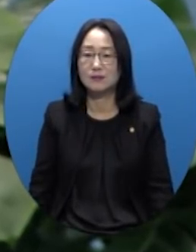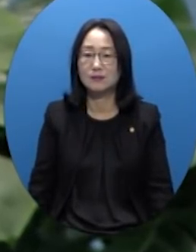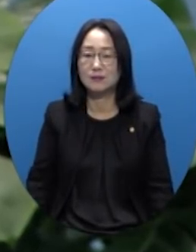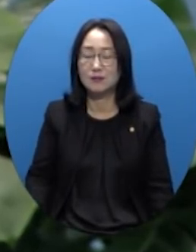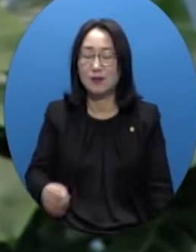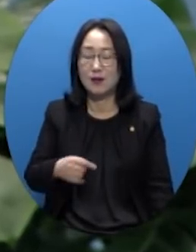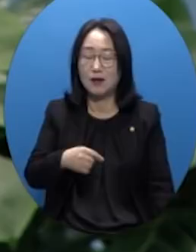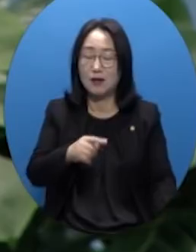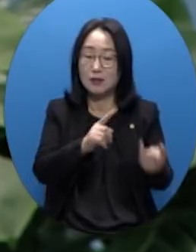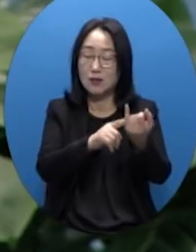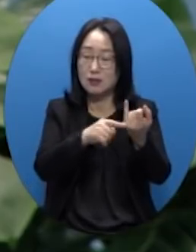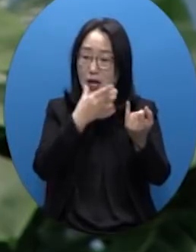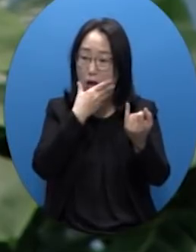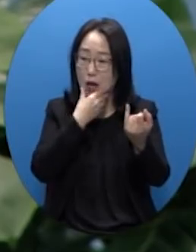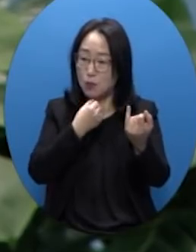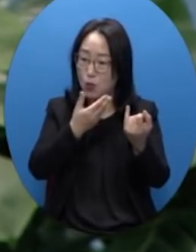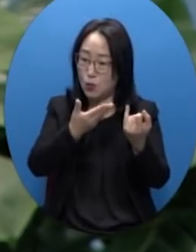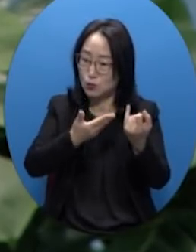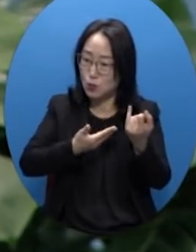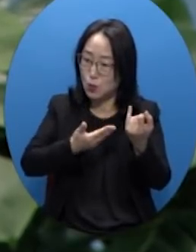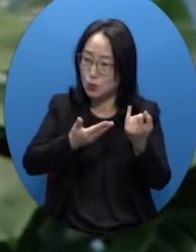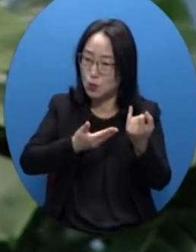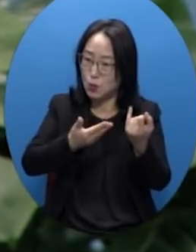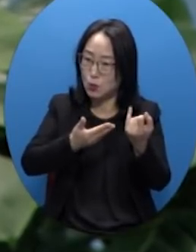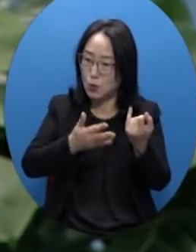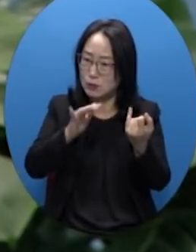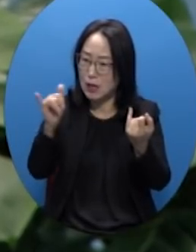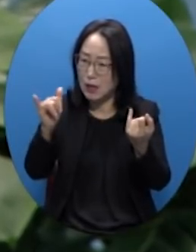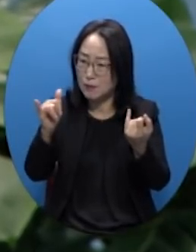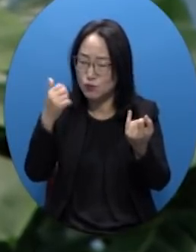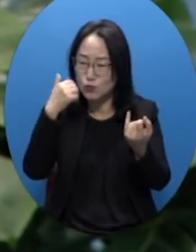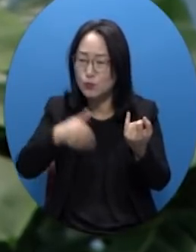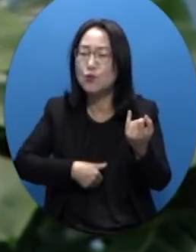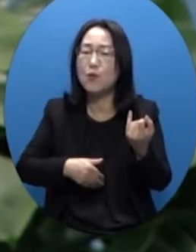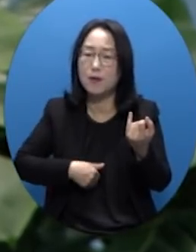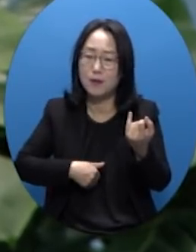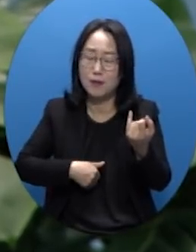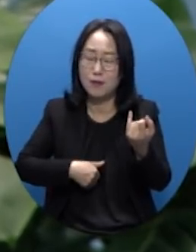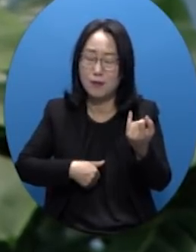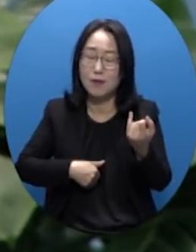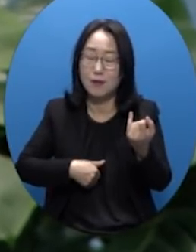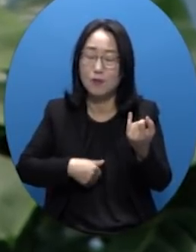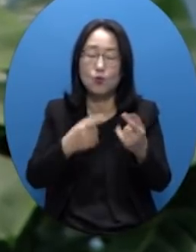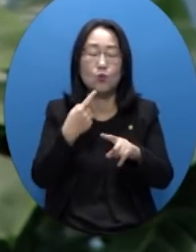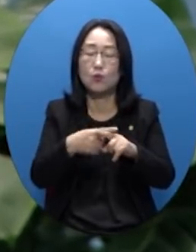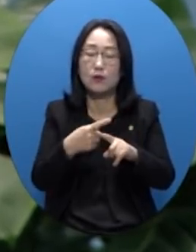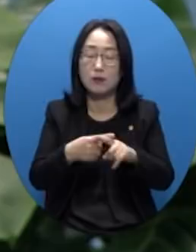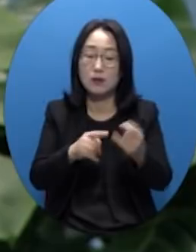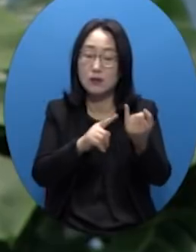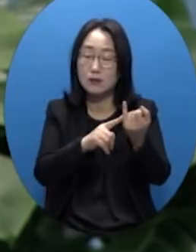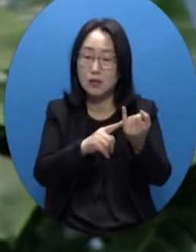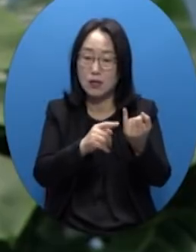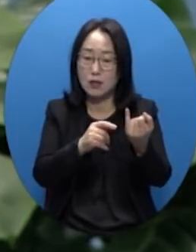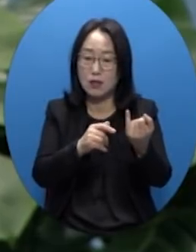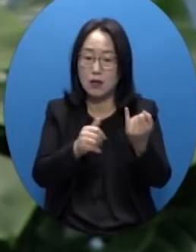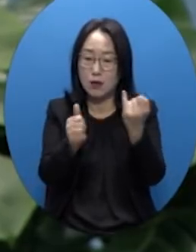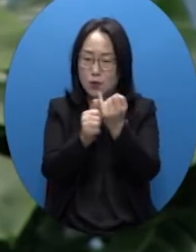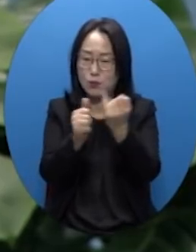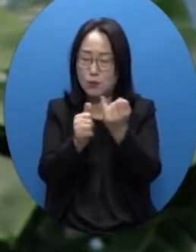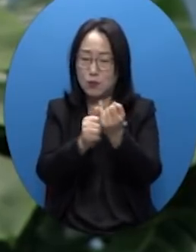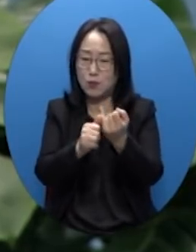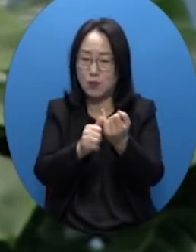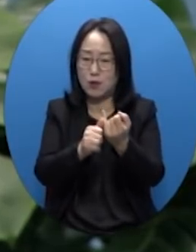자기를 행복하게 만들어줄 사람에 대한 목마름이 얻습니다 그래서 별로 5번 했는데 실패하고 6번째